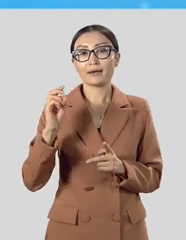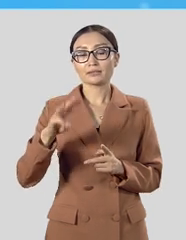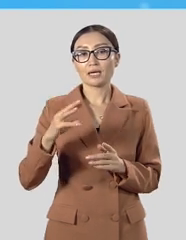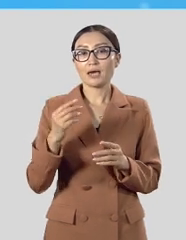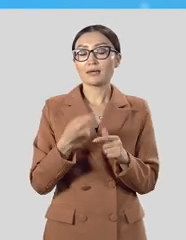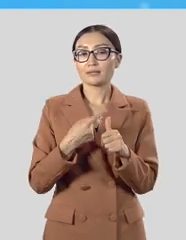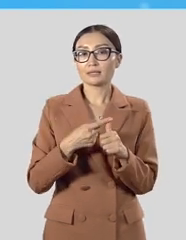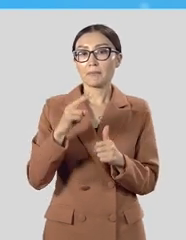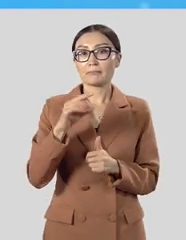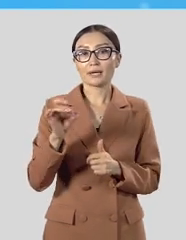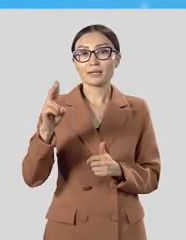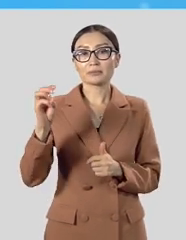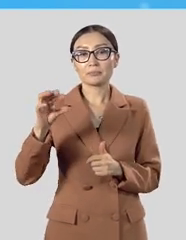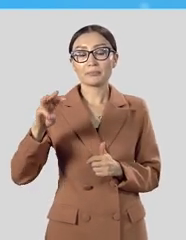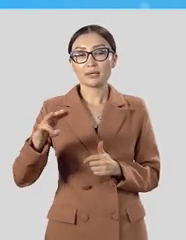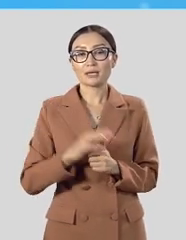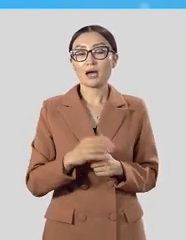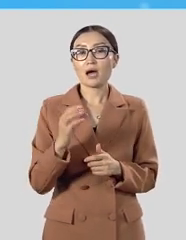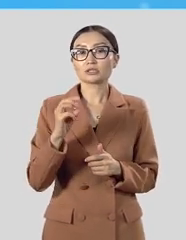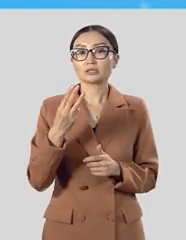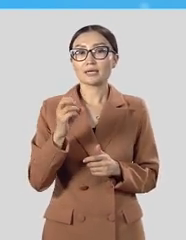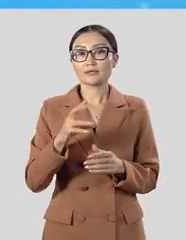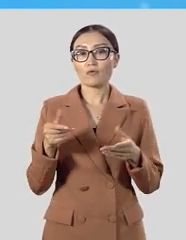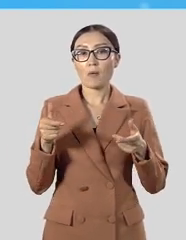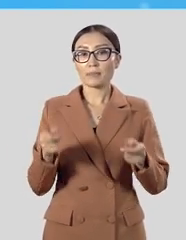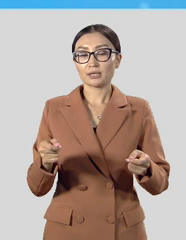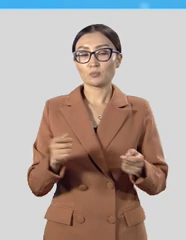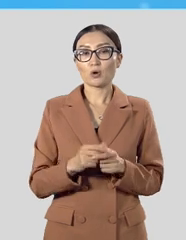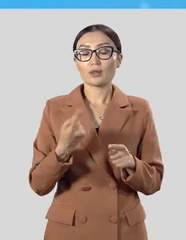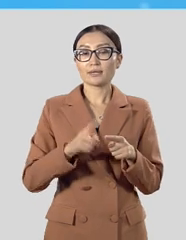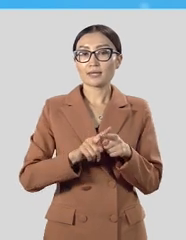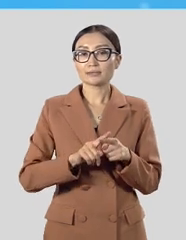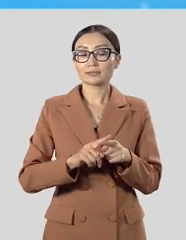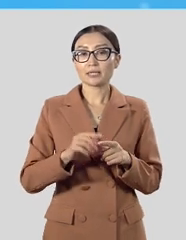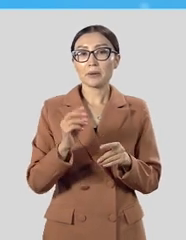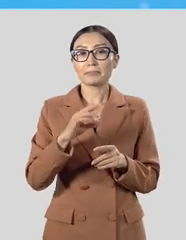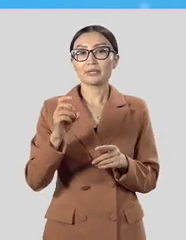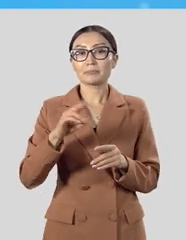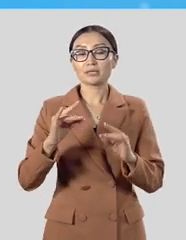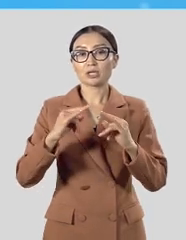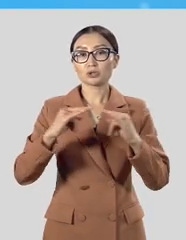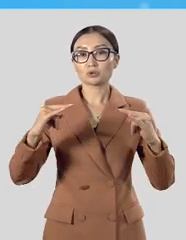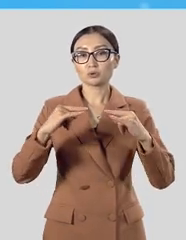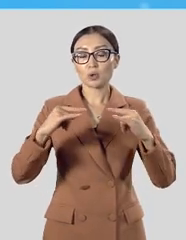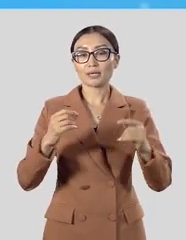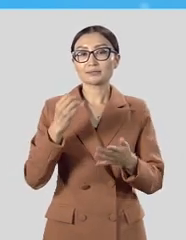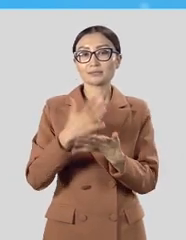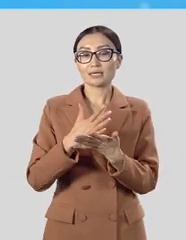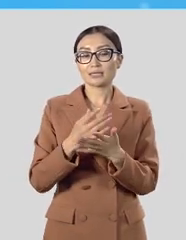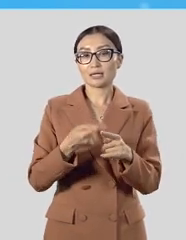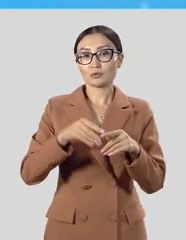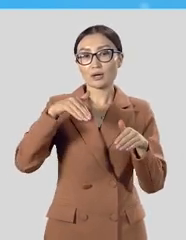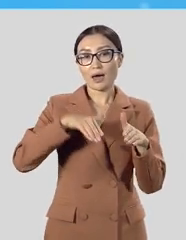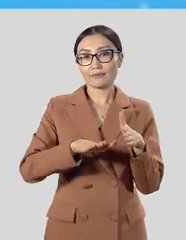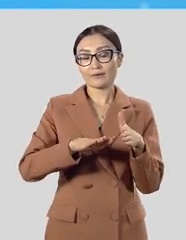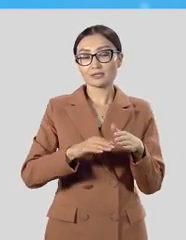«предмет». Тубус прикреплен к штативу. К штативу прикреплен также предметный столик, в центре которого имеется отверстие,